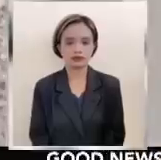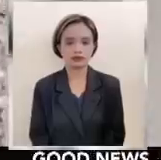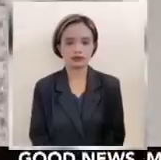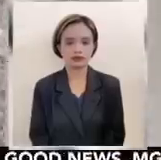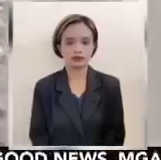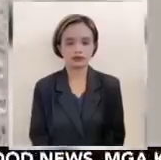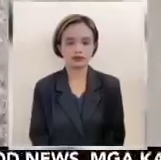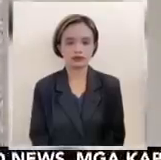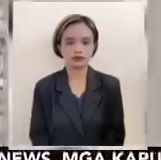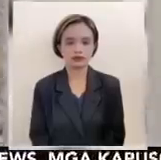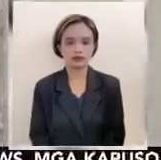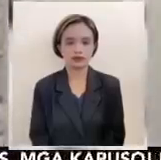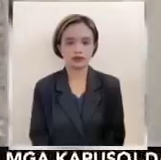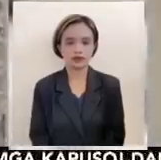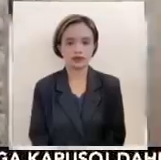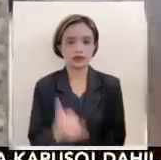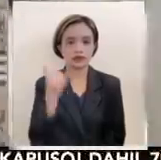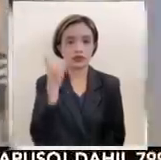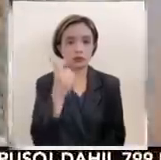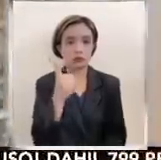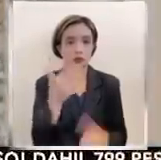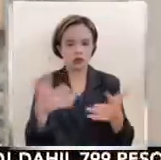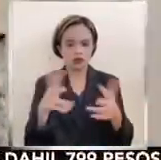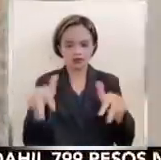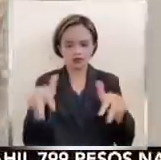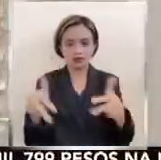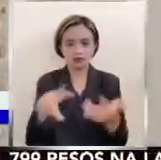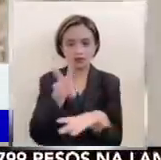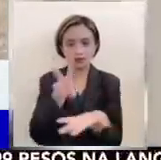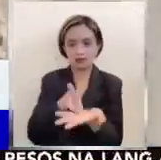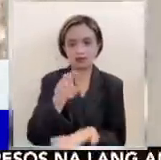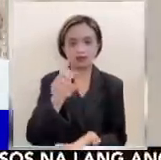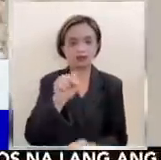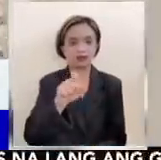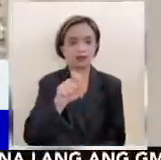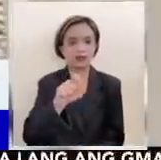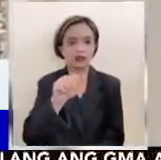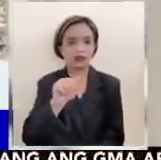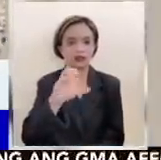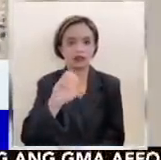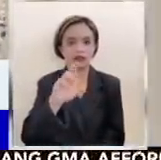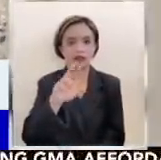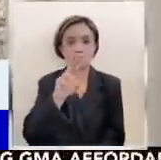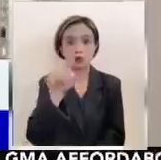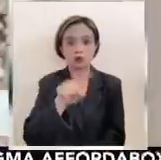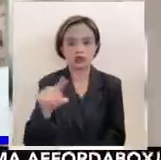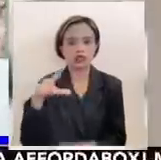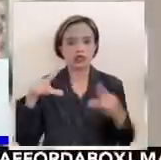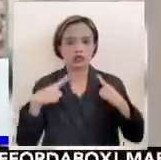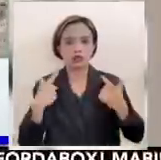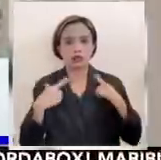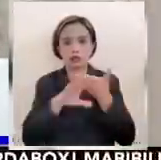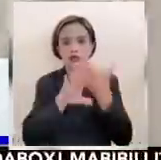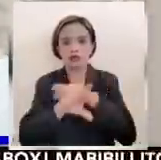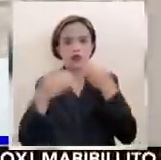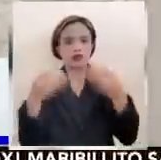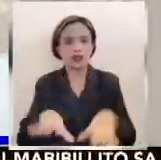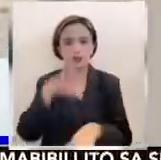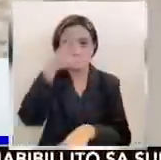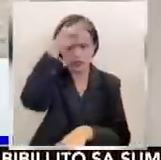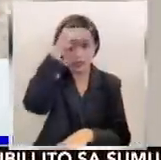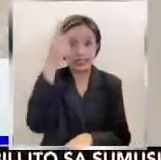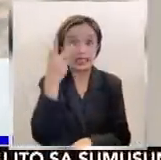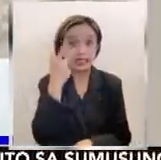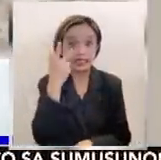Kuha raw ito sa isang sabungan sa Santa Cruz, Laguna, bago nawala si Michael Bautista. Siya ang lalaking makikita sa video na